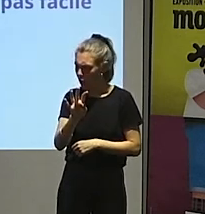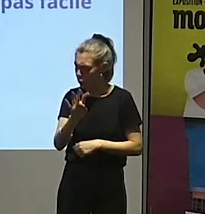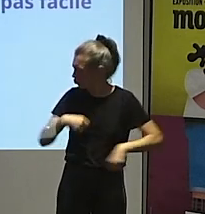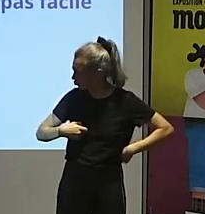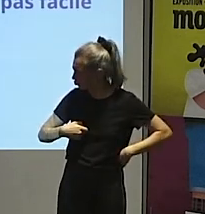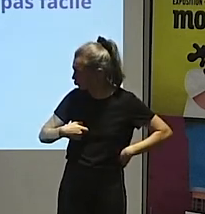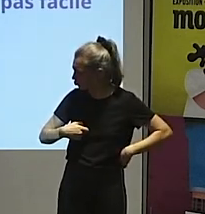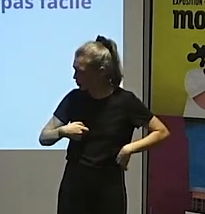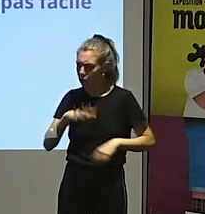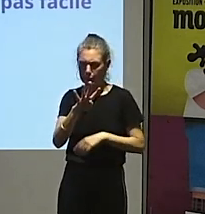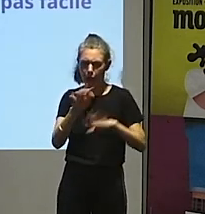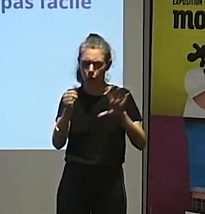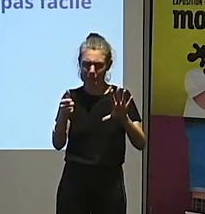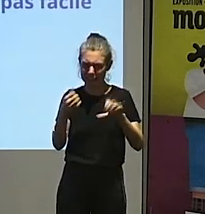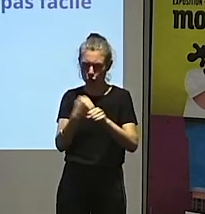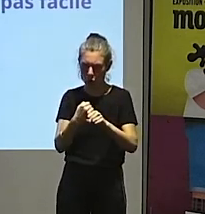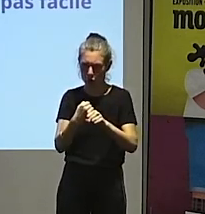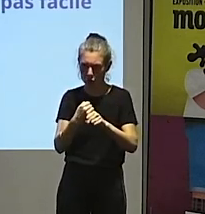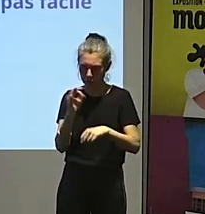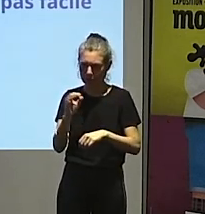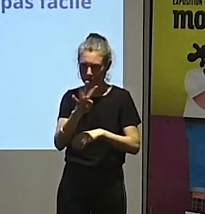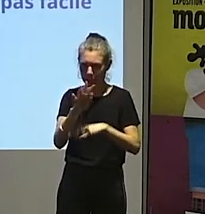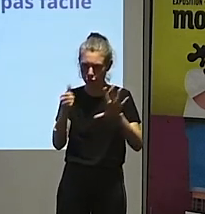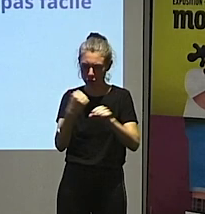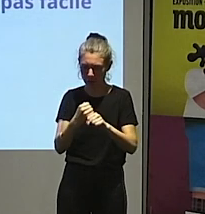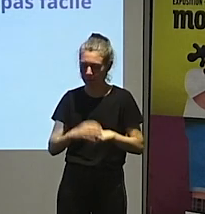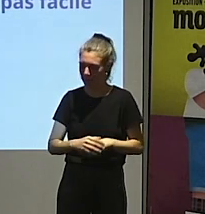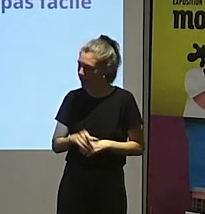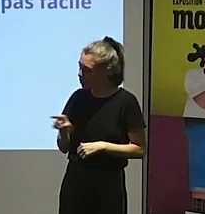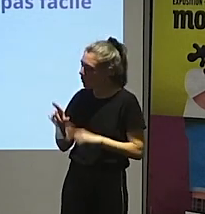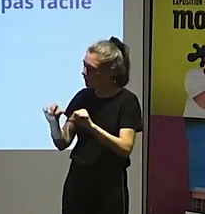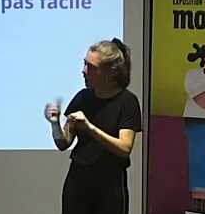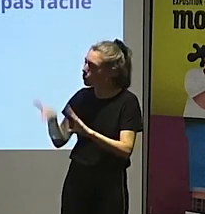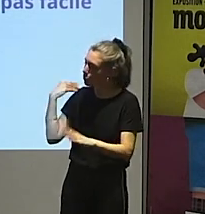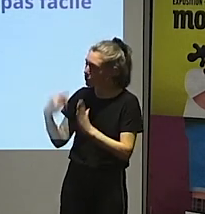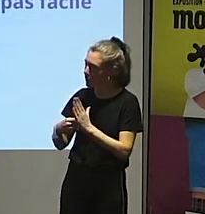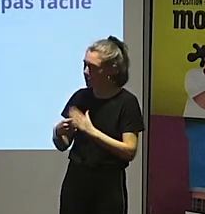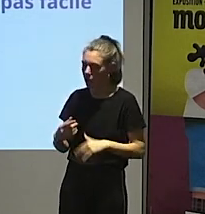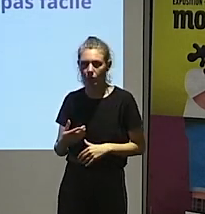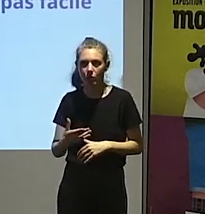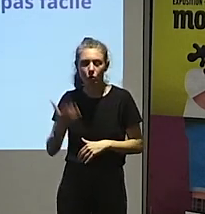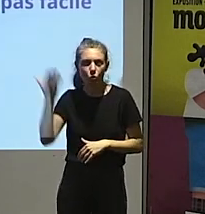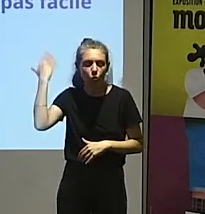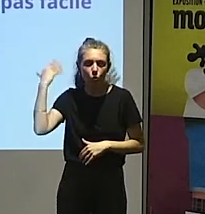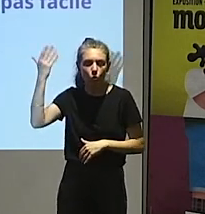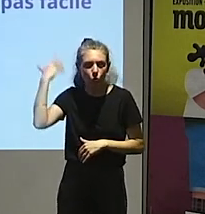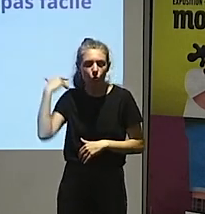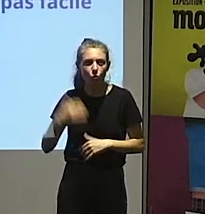46 ans. 46 ans, 32 ans, 46 ans. 46 ans. 46 ans. Ça fait combien de temps que tu es au logis ? Ça fait un peu plus